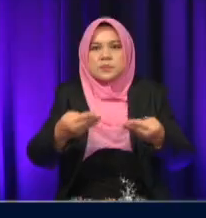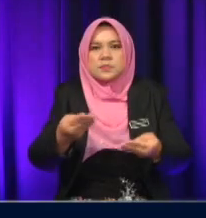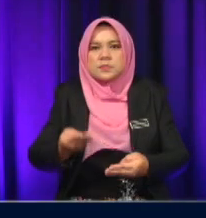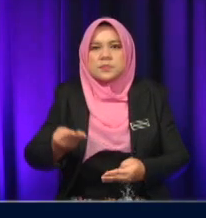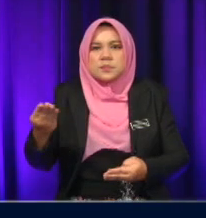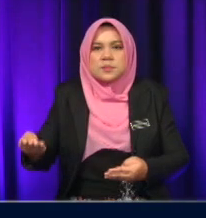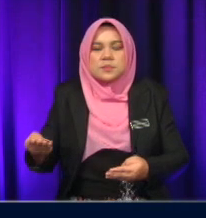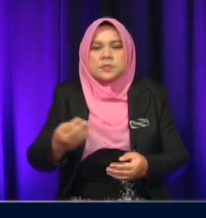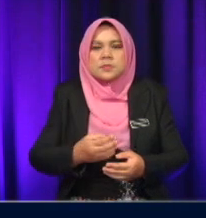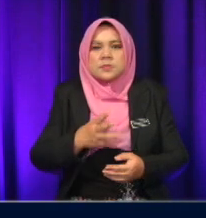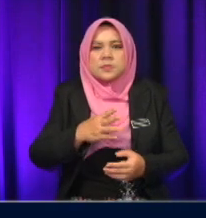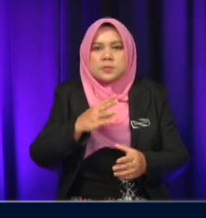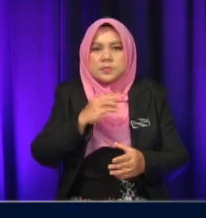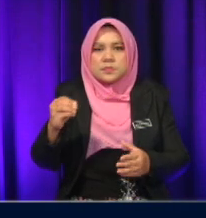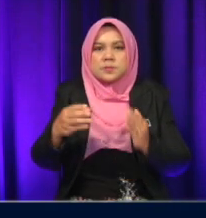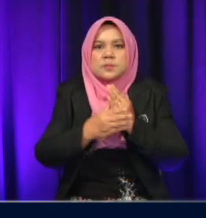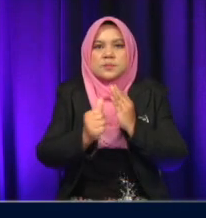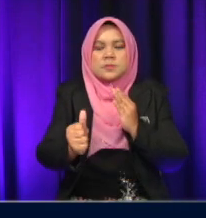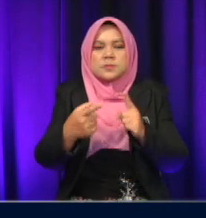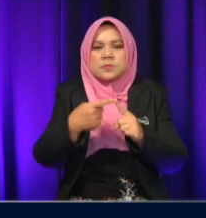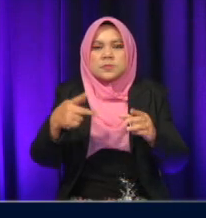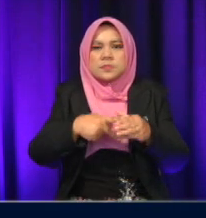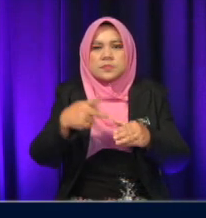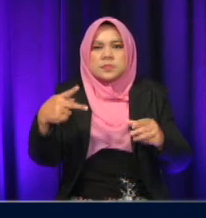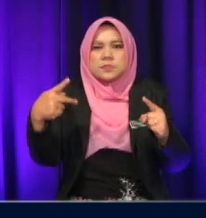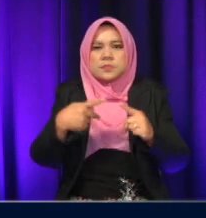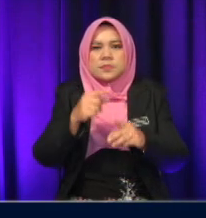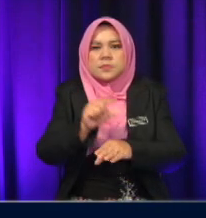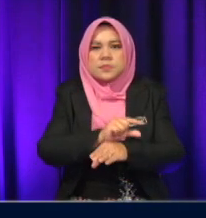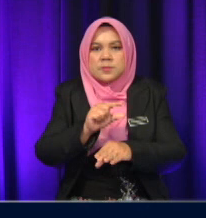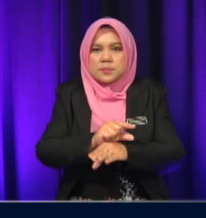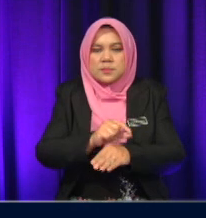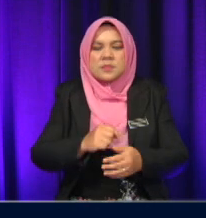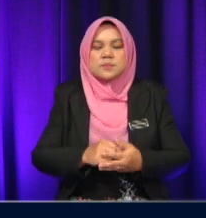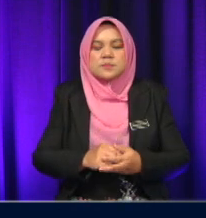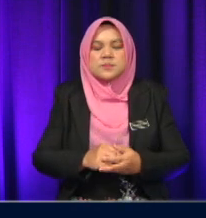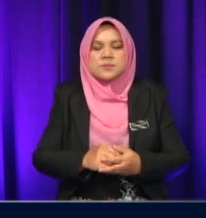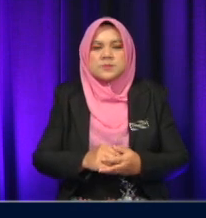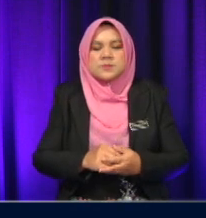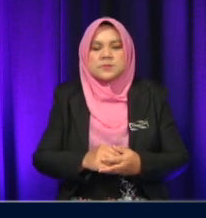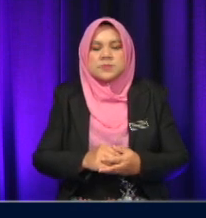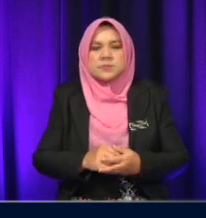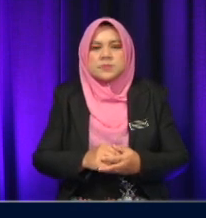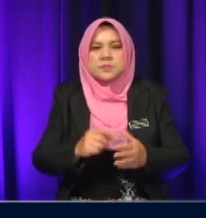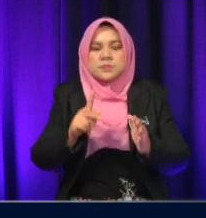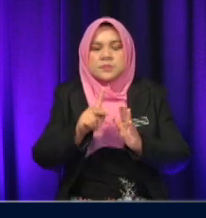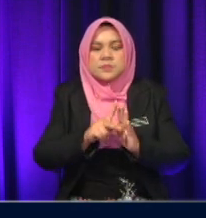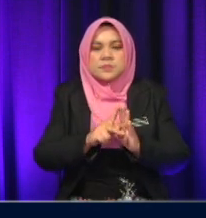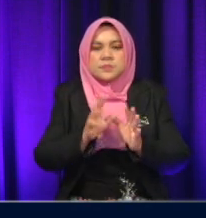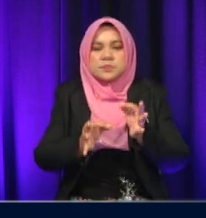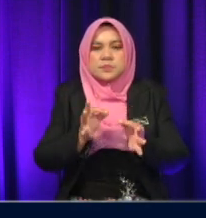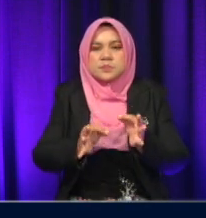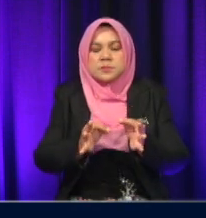barang dan perkhidmatan dari pengeluar kepada pengguna. Jadi pemasaran itu penting.